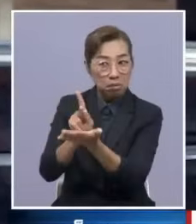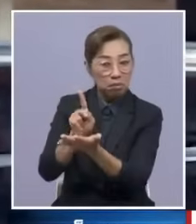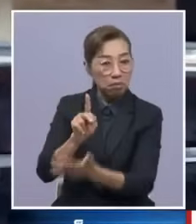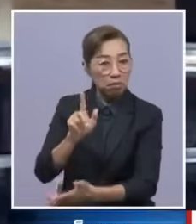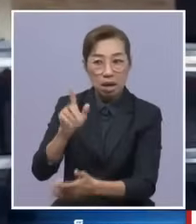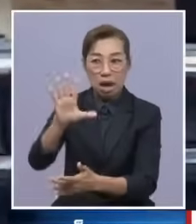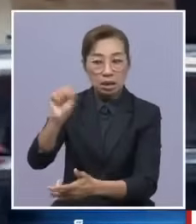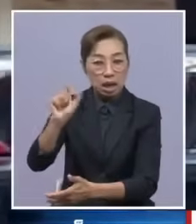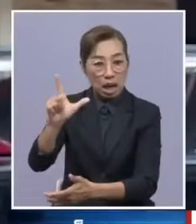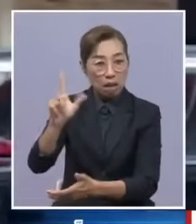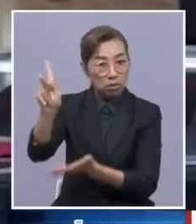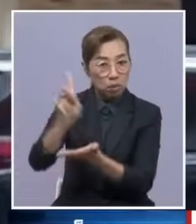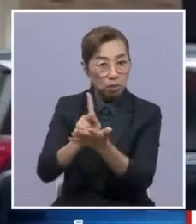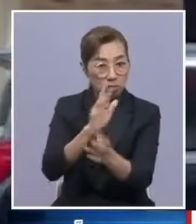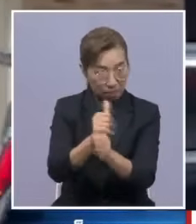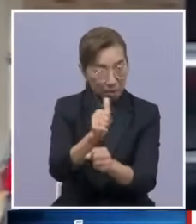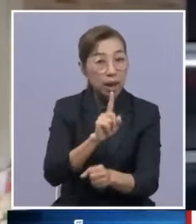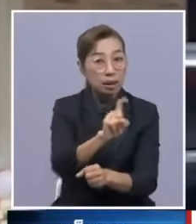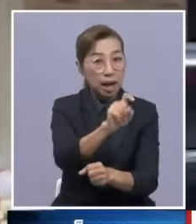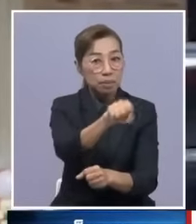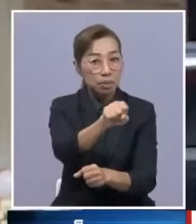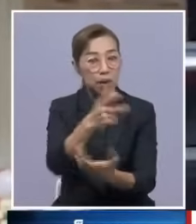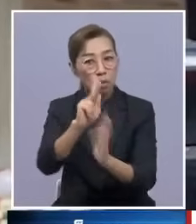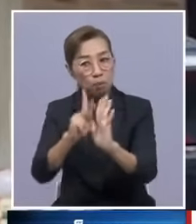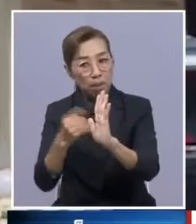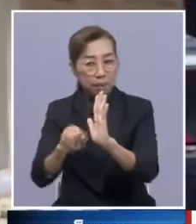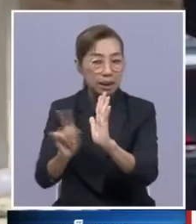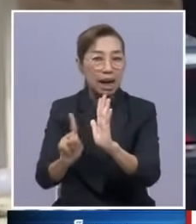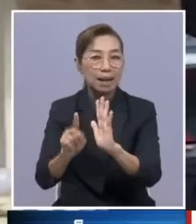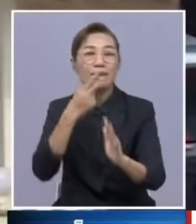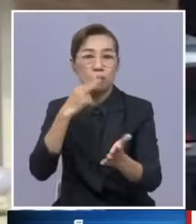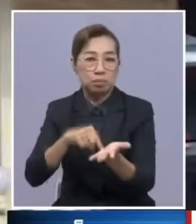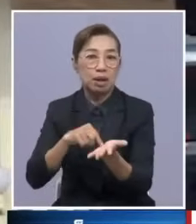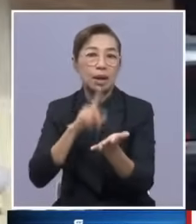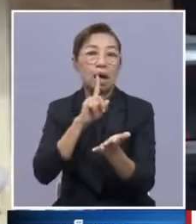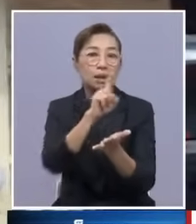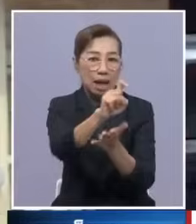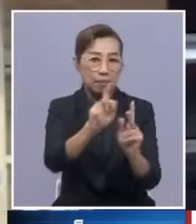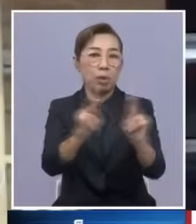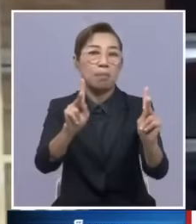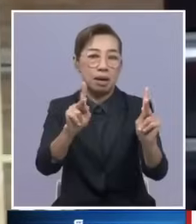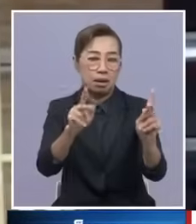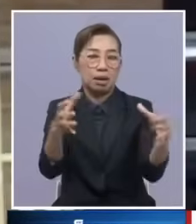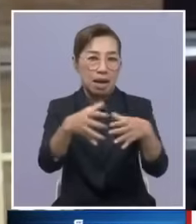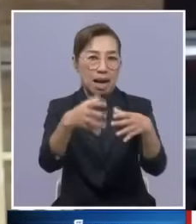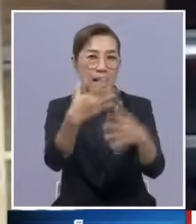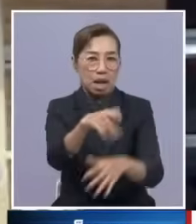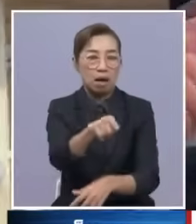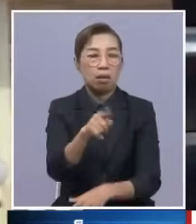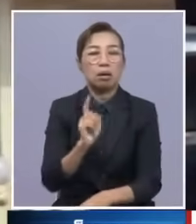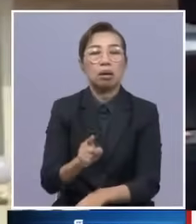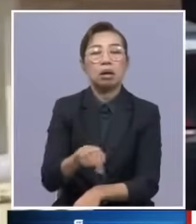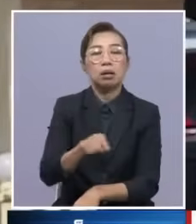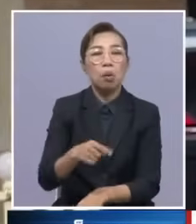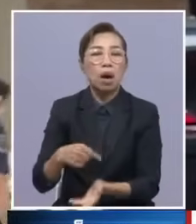ไม่หรือว่าขัดต่อกฎหมายอย่างไรบ้างคุณจุลพันธ์บอกเลยนะสาเหตุที่ผ่านมาเนี่ยที่มันช้าก็เพราะว่าเดิมรายงาน